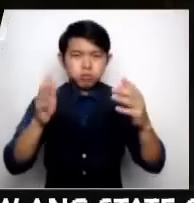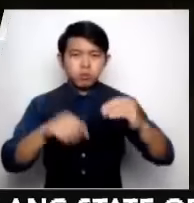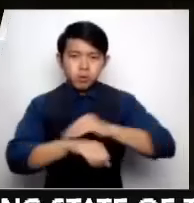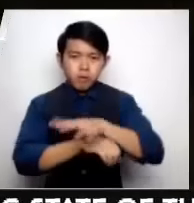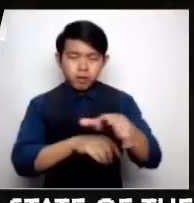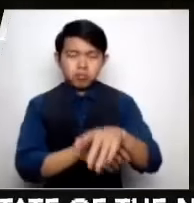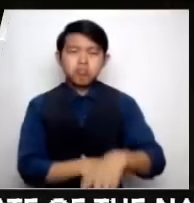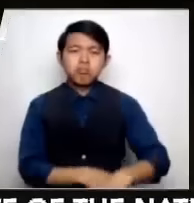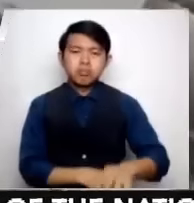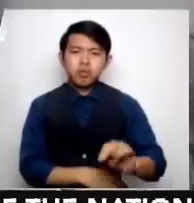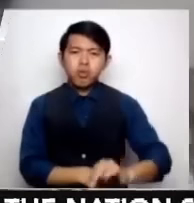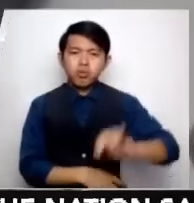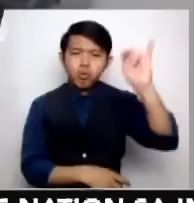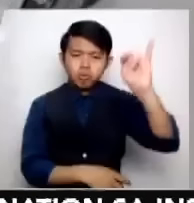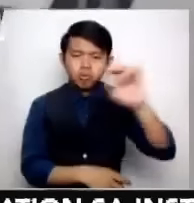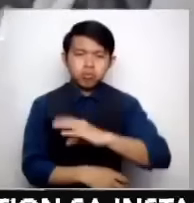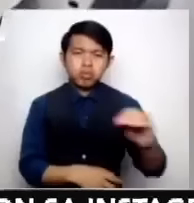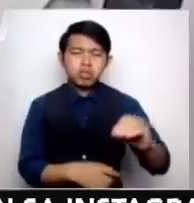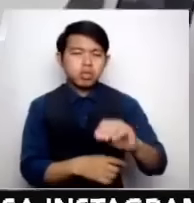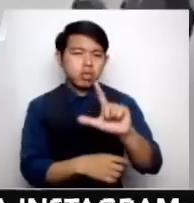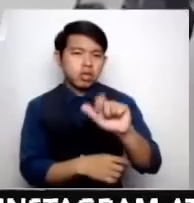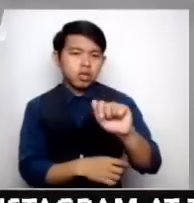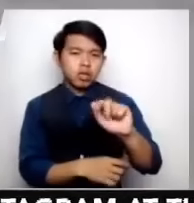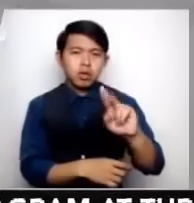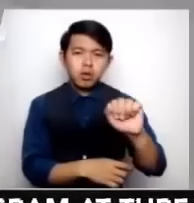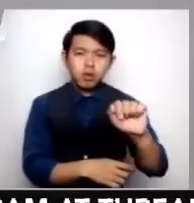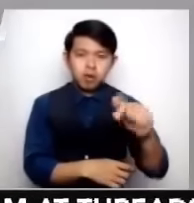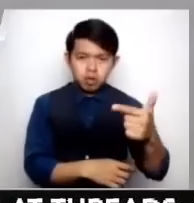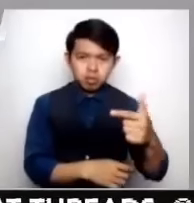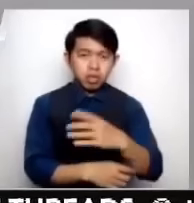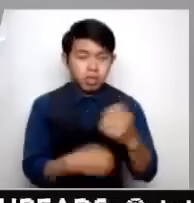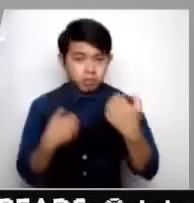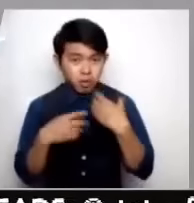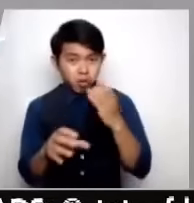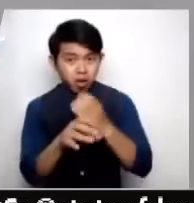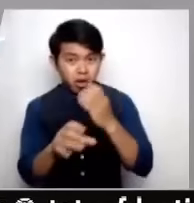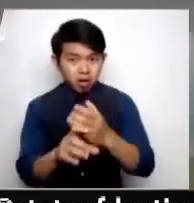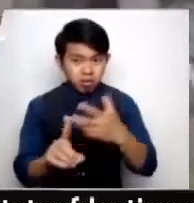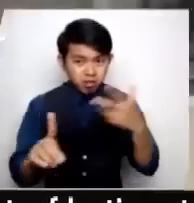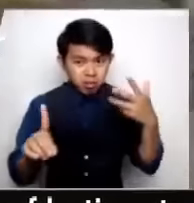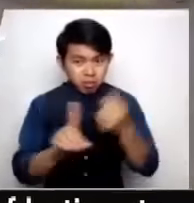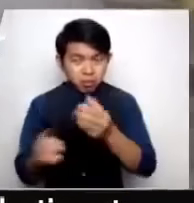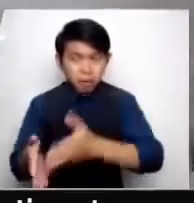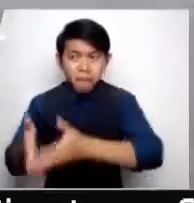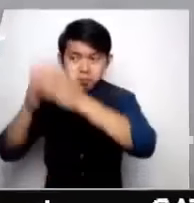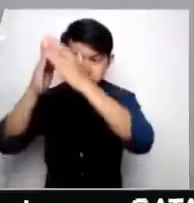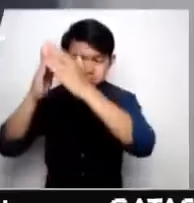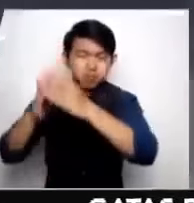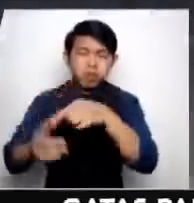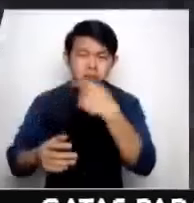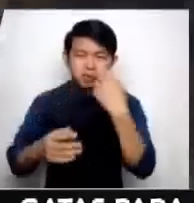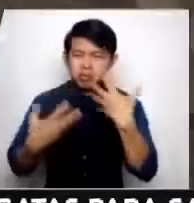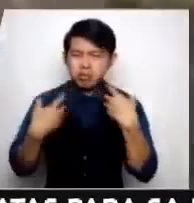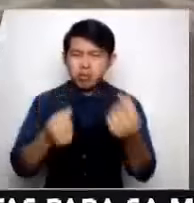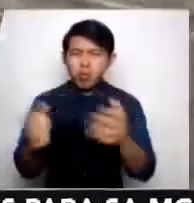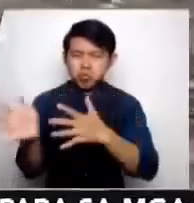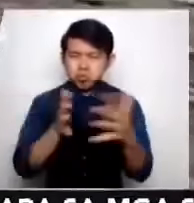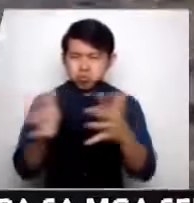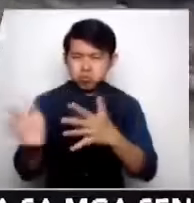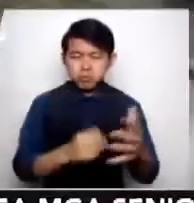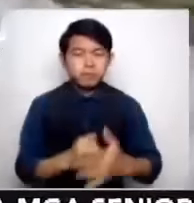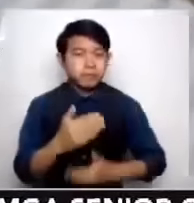City. May kotse pang sumalpok sa poste ng ilaw dahil sa lakas ng hangin. Di rin pinatawad ng bagyo ang barikada ng